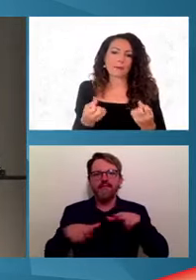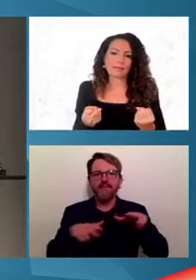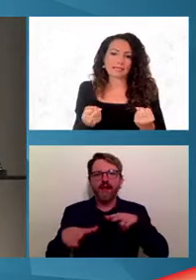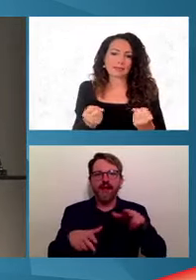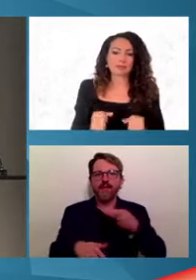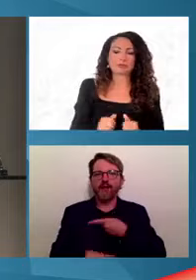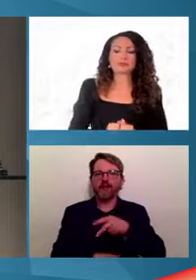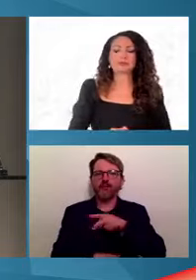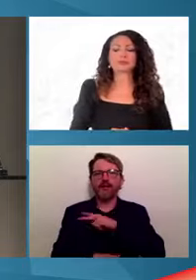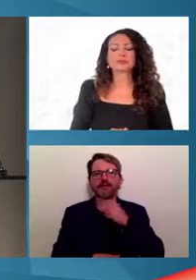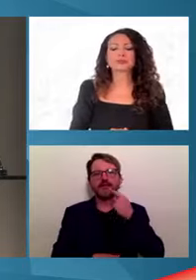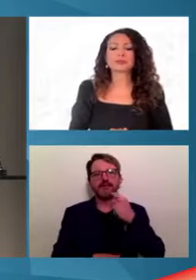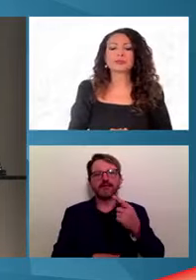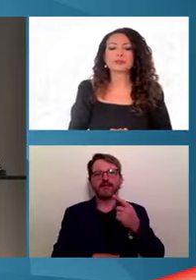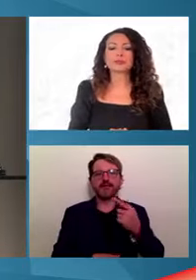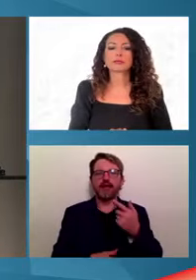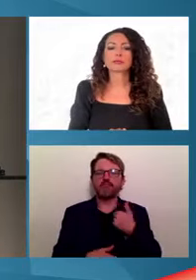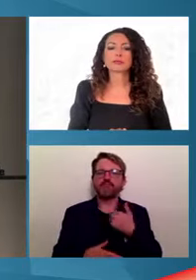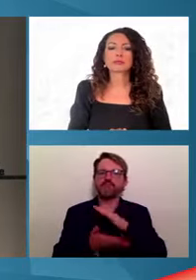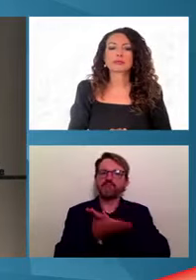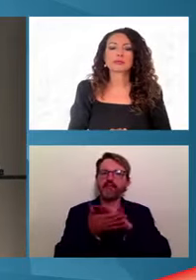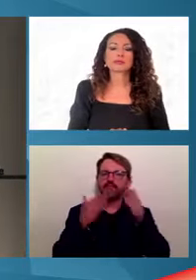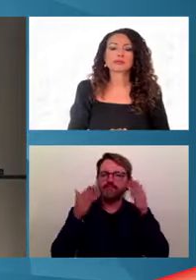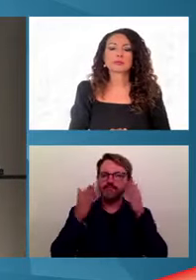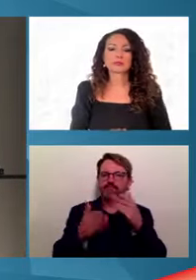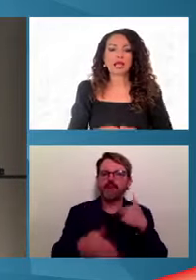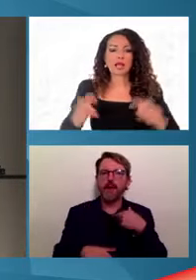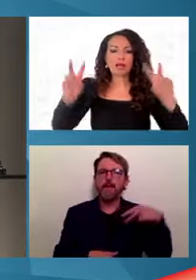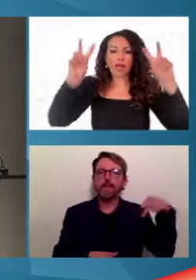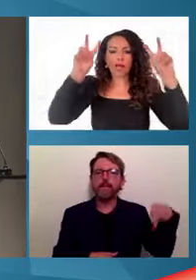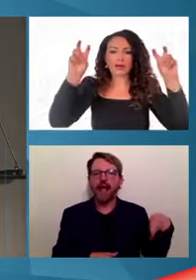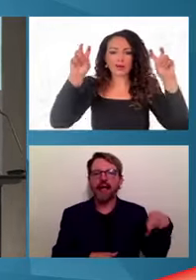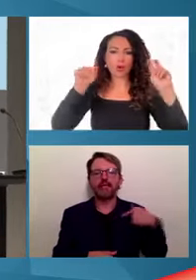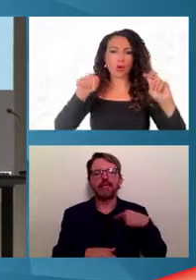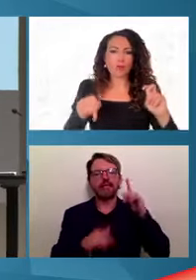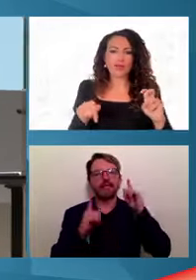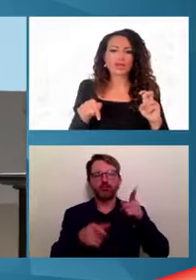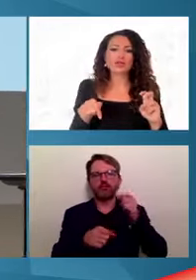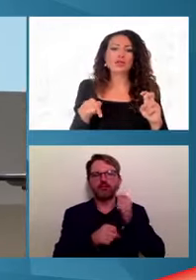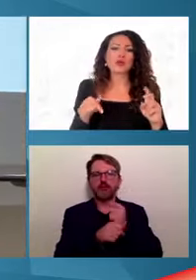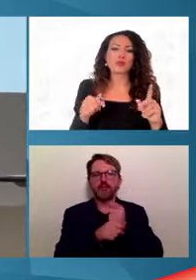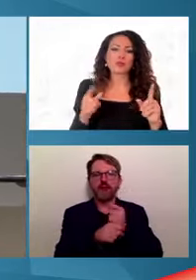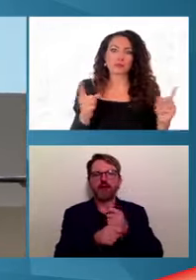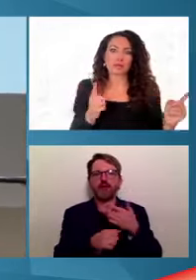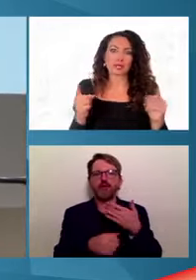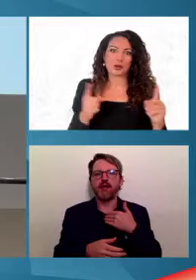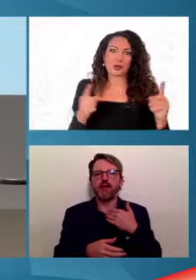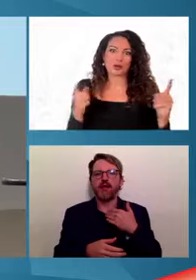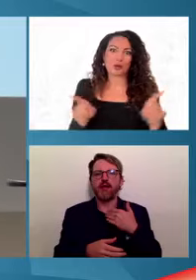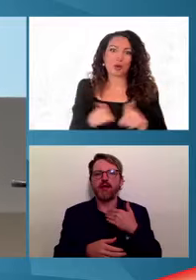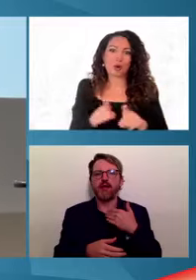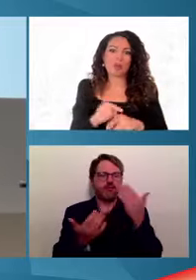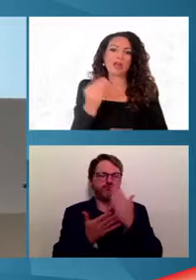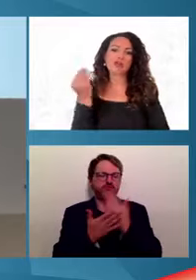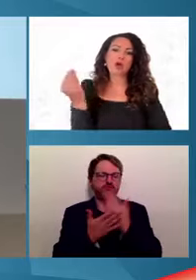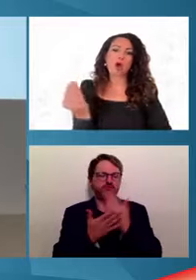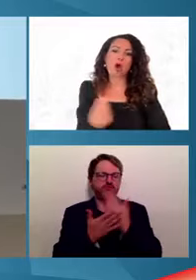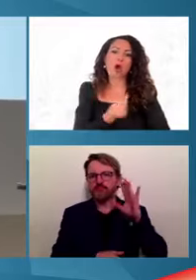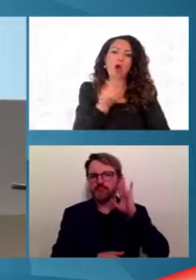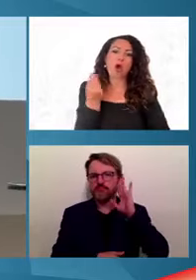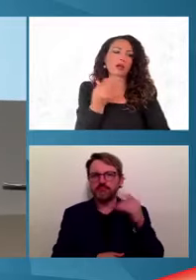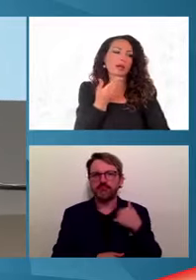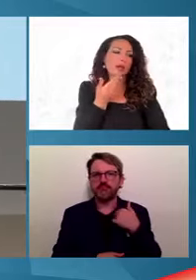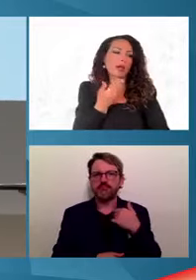che abbiamo sentito parlare di pandemia, diciamo che non ci siamo proprio annoiati in questo mandato, almeno per i primi 2 anni e mezzo, perché abbiamo avuto